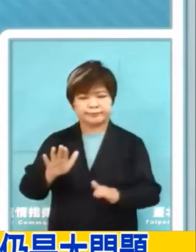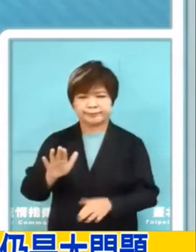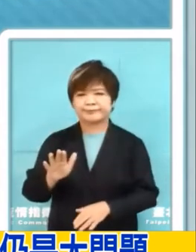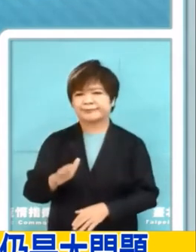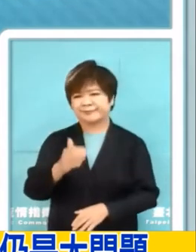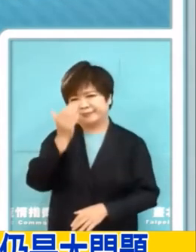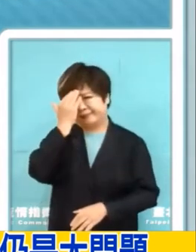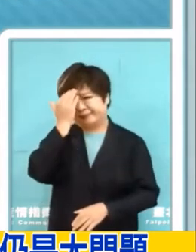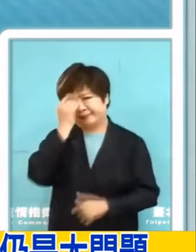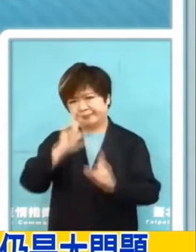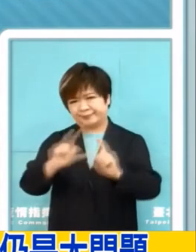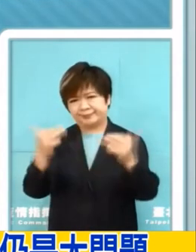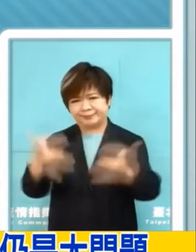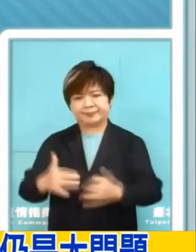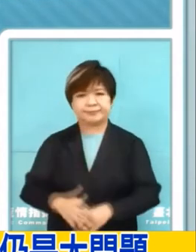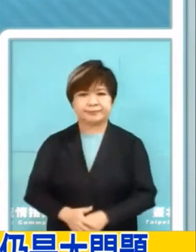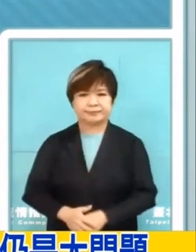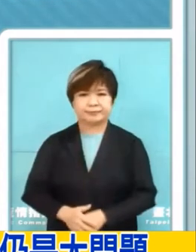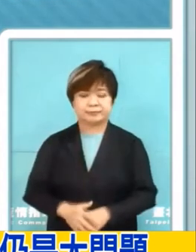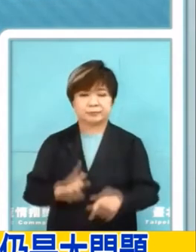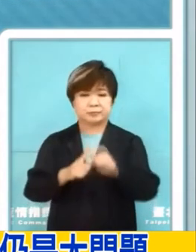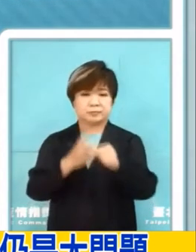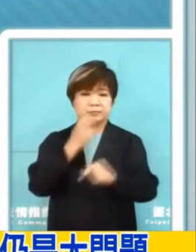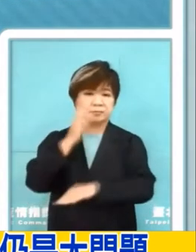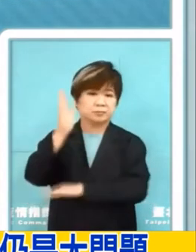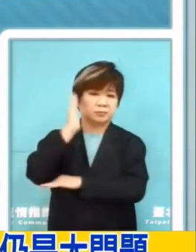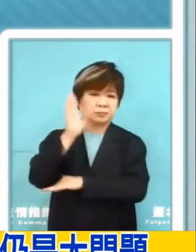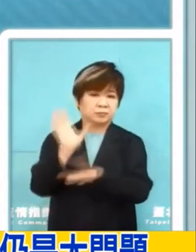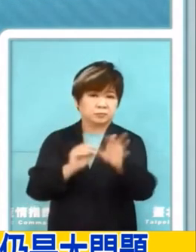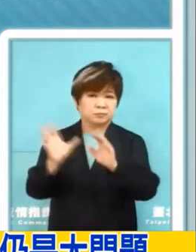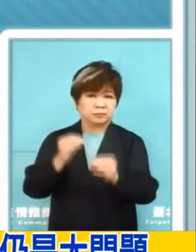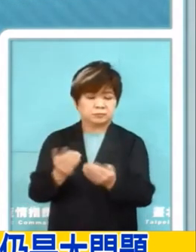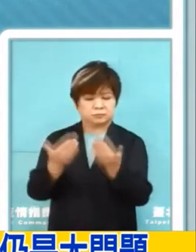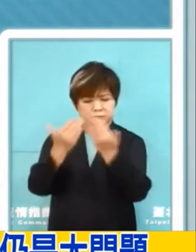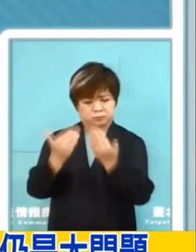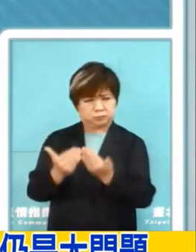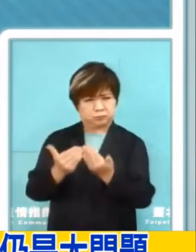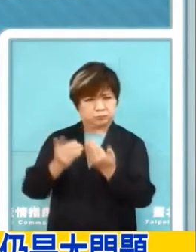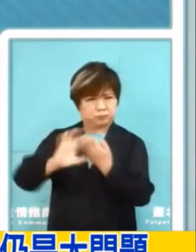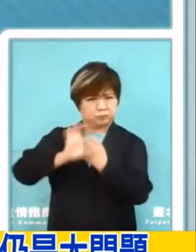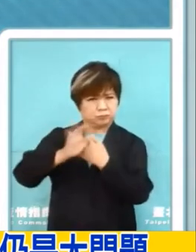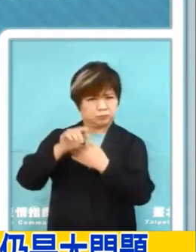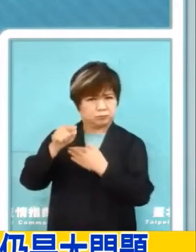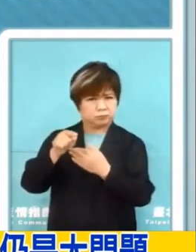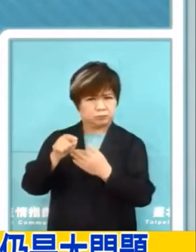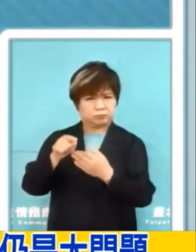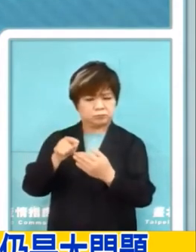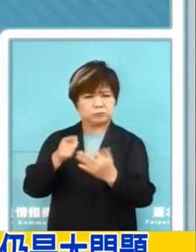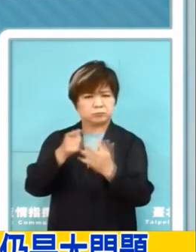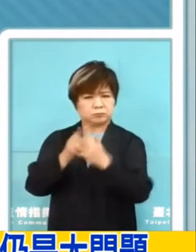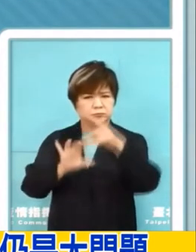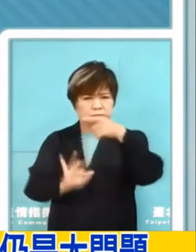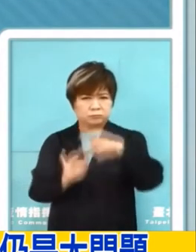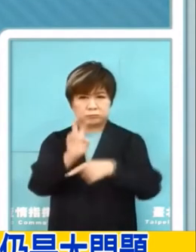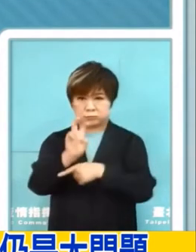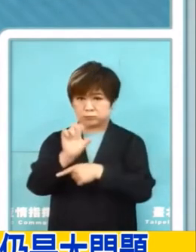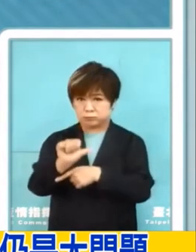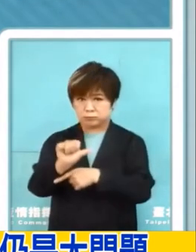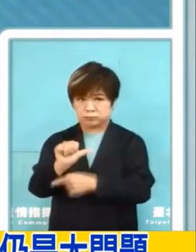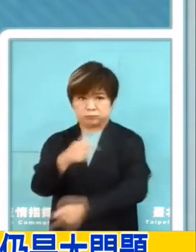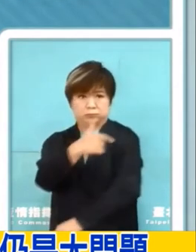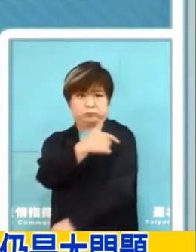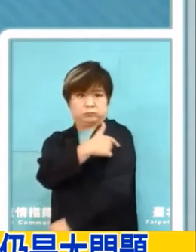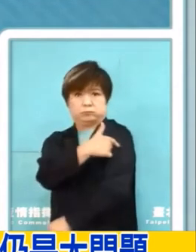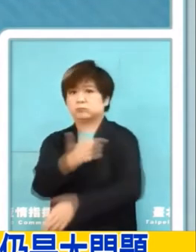看我看中央的资料，你知道境外感染案例里面有 25% 的是打过疫苗